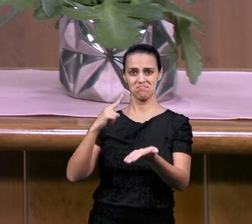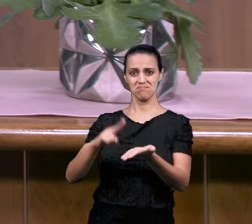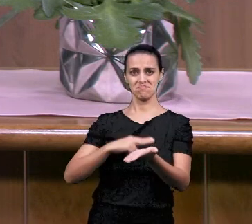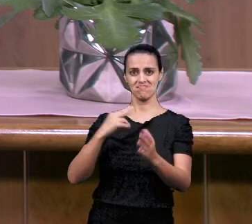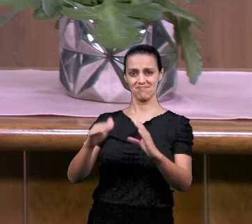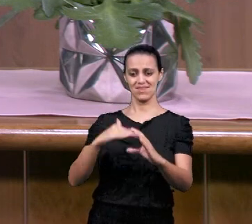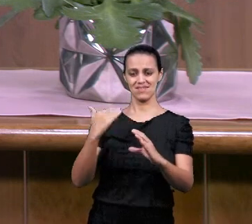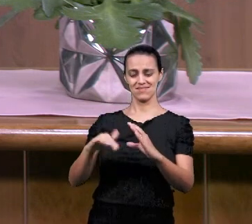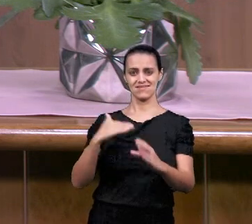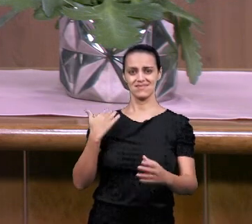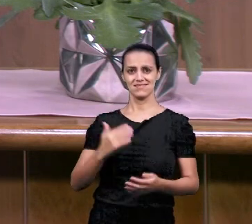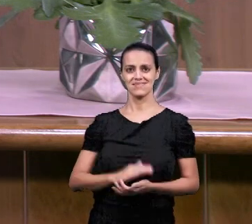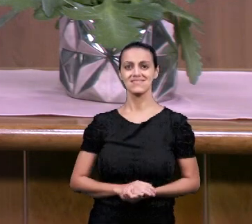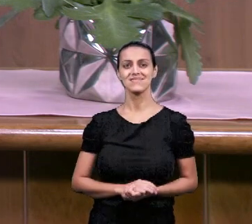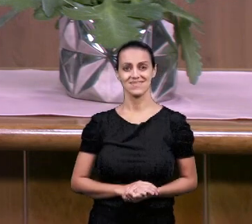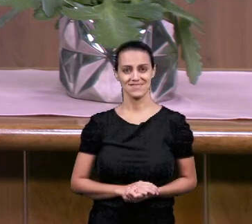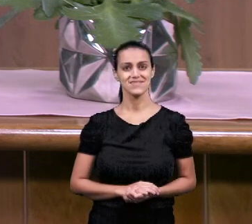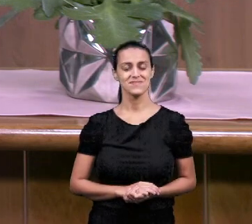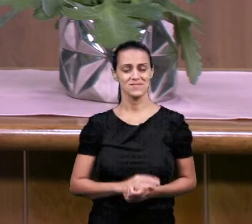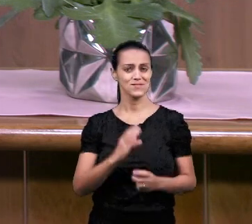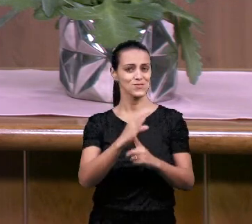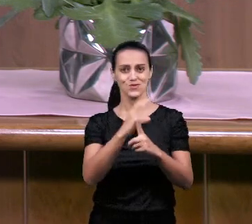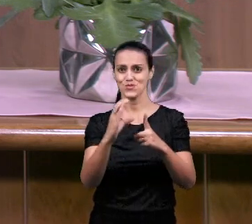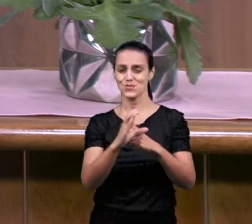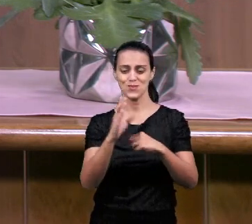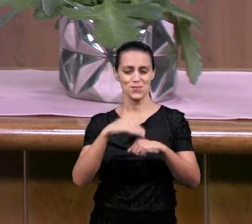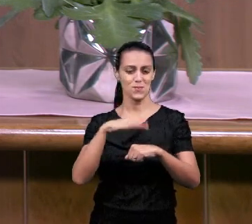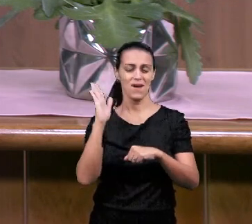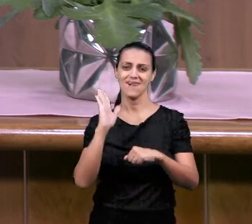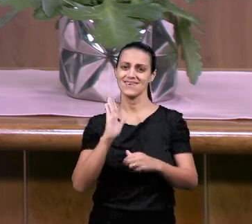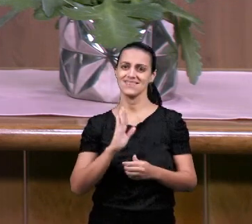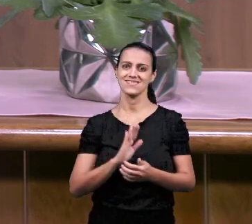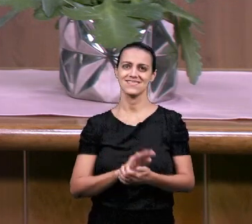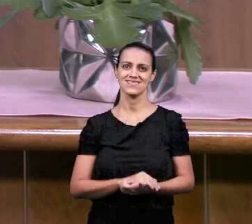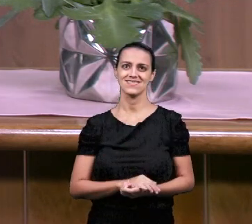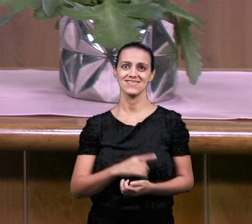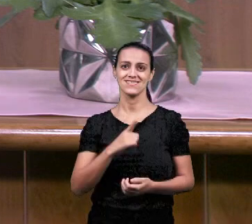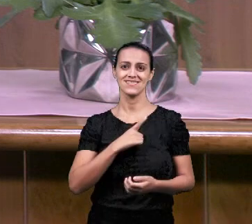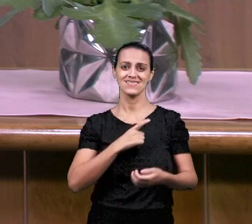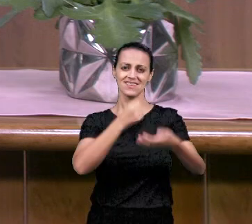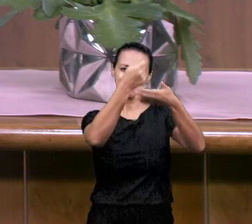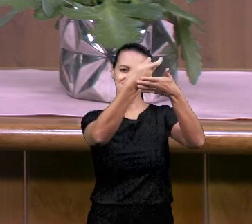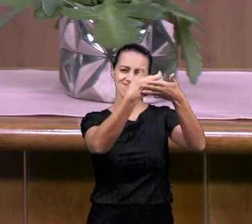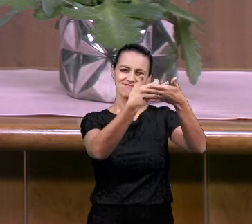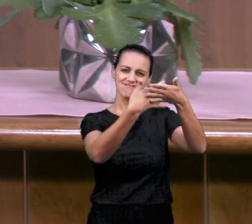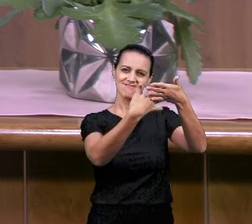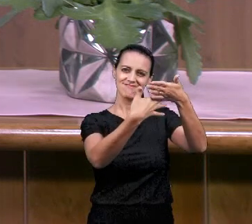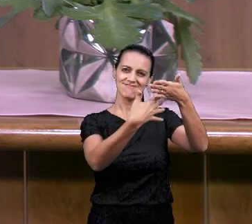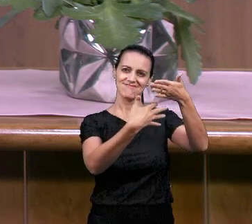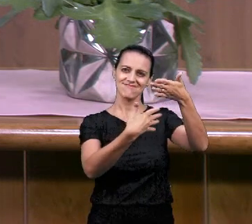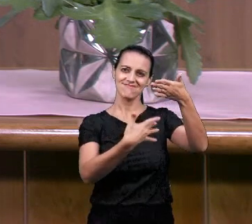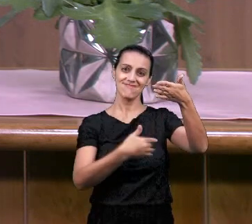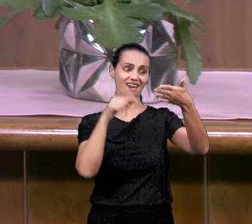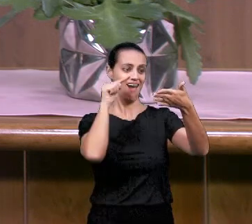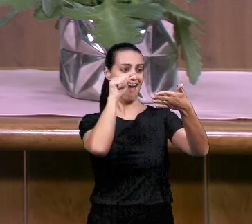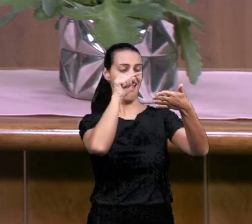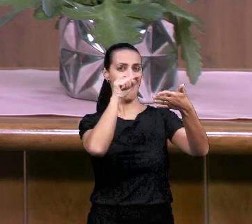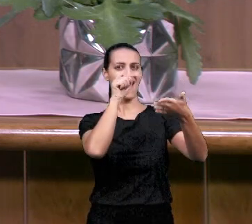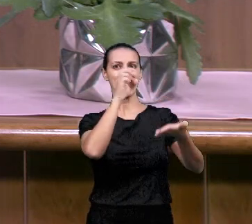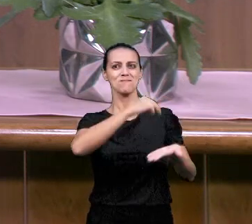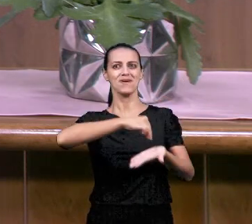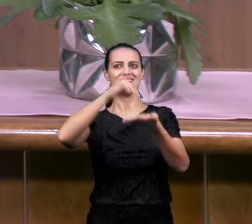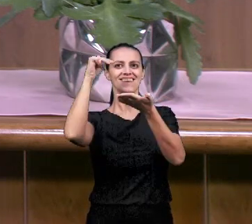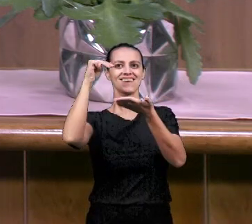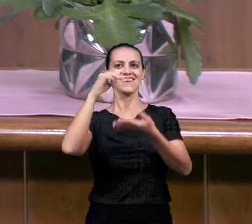Le canal, la vidéo du canal, le culte, va apparaître dans cette sélection de vidéos qui apparaît pour chacun de nous